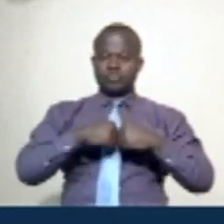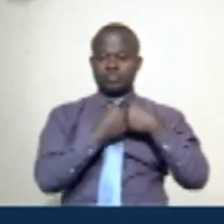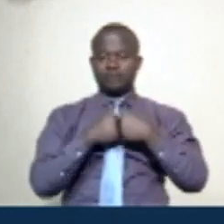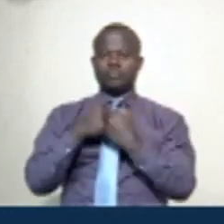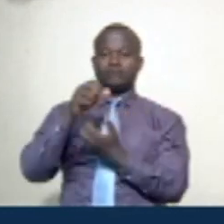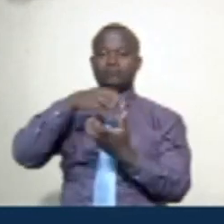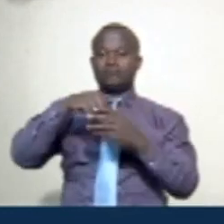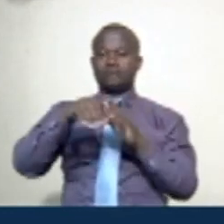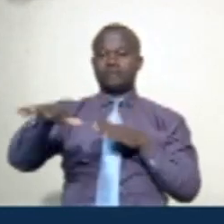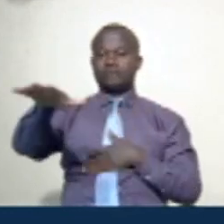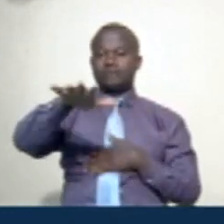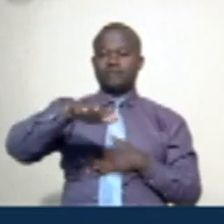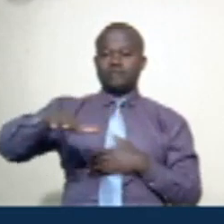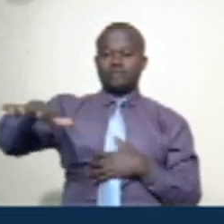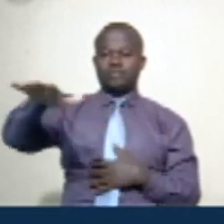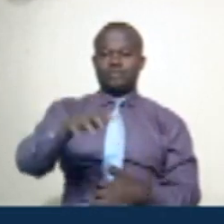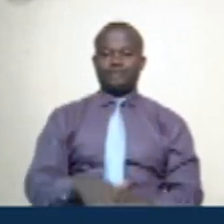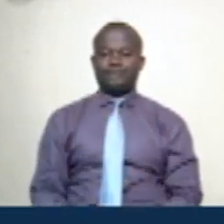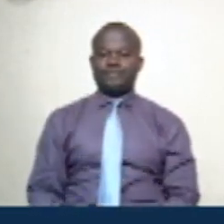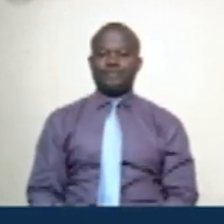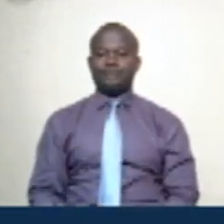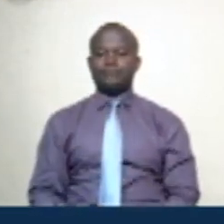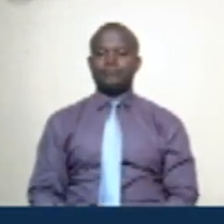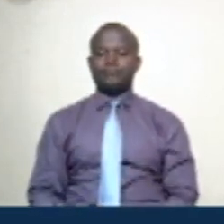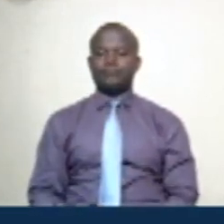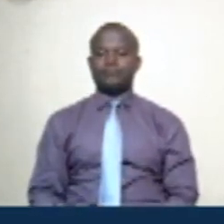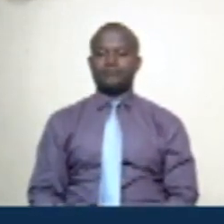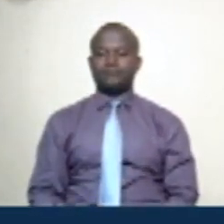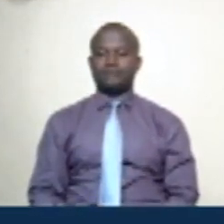mu karere Jean-Claude Mutayezu